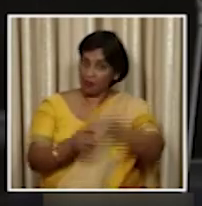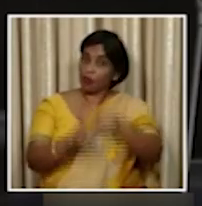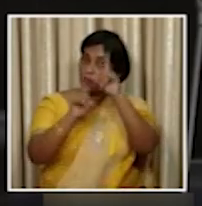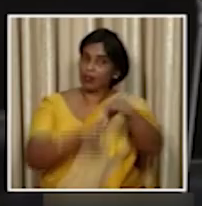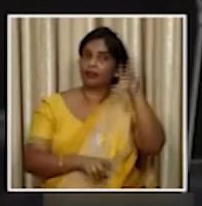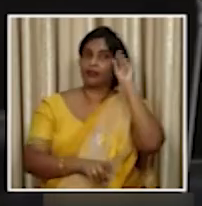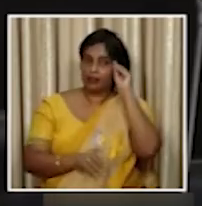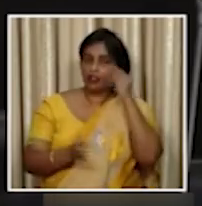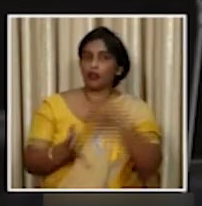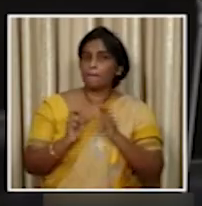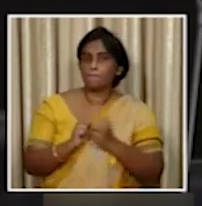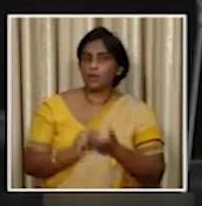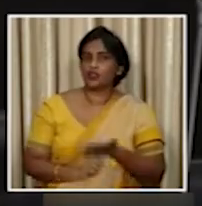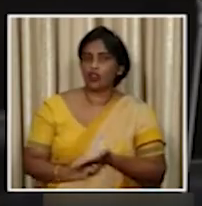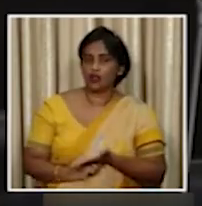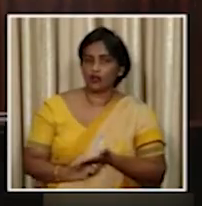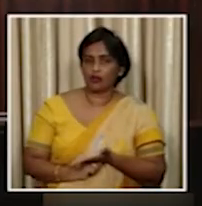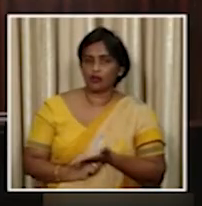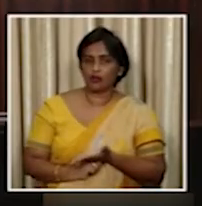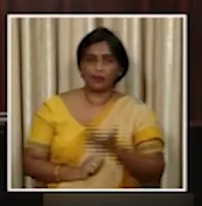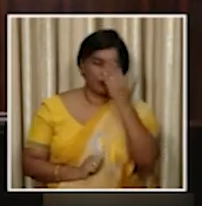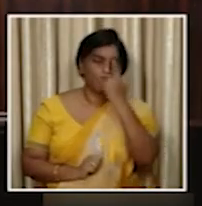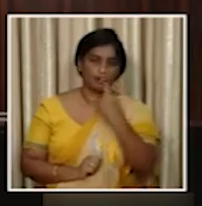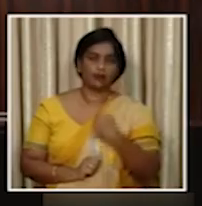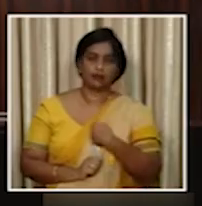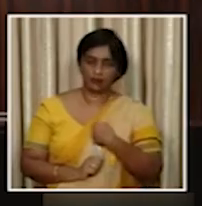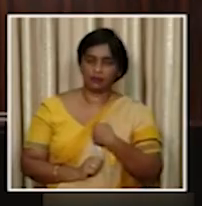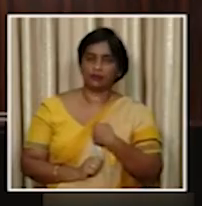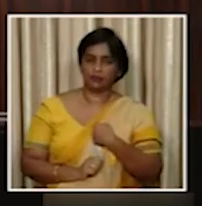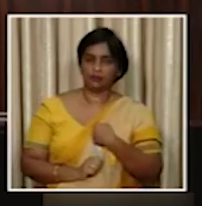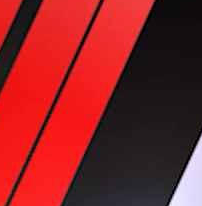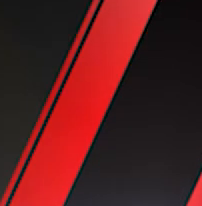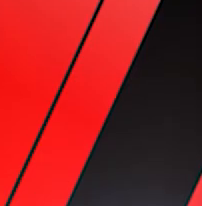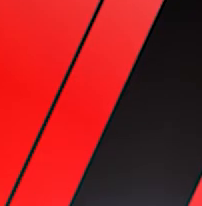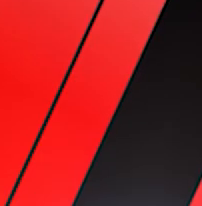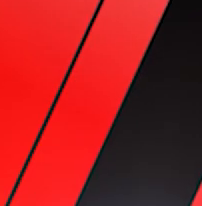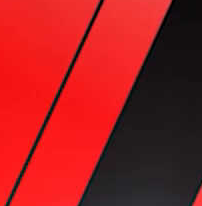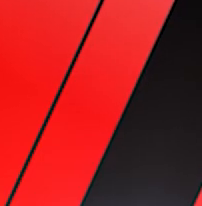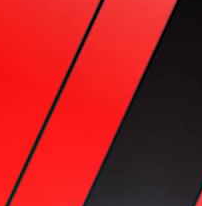තේරෙයි මෙතන තියෙන ගැටලුව මොකද්ද කියලා. කරුණාකරලා කියන්නේ එහෙම එකක් තියෙනවනම් ඒ ගැන විභාග කරන්න පුළුවන්.